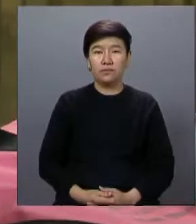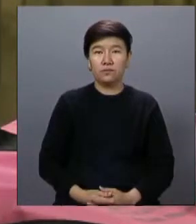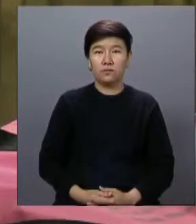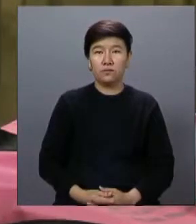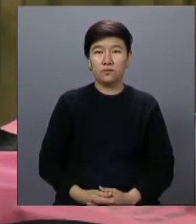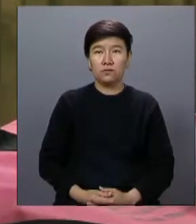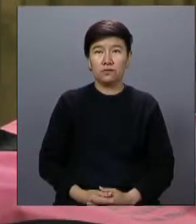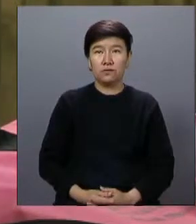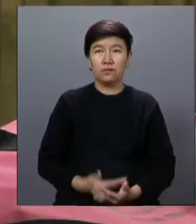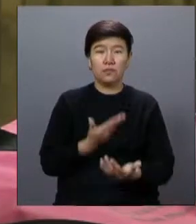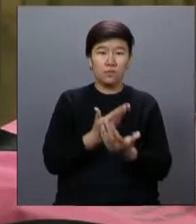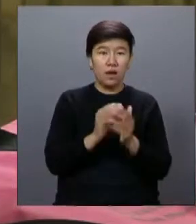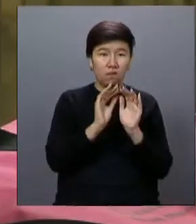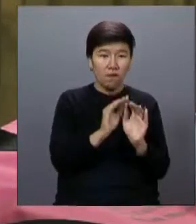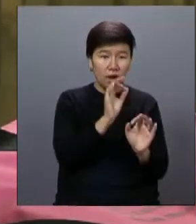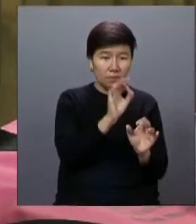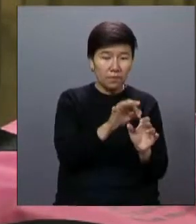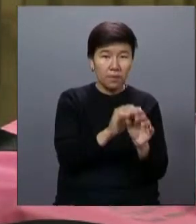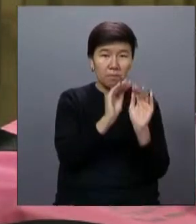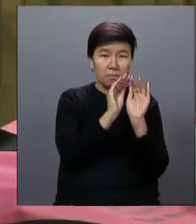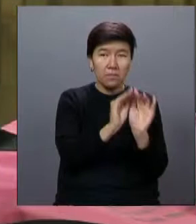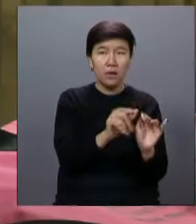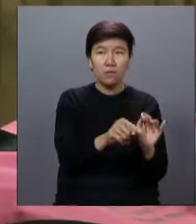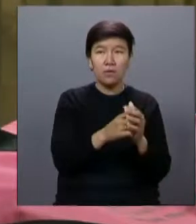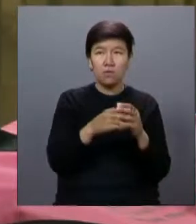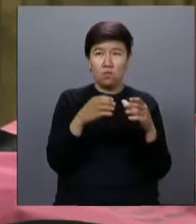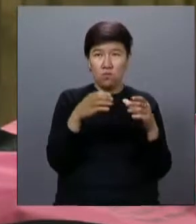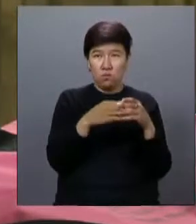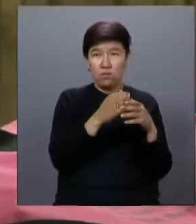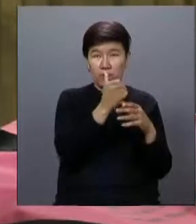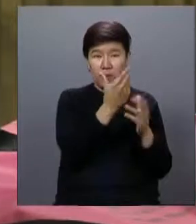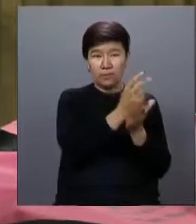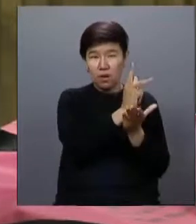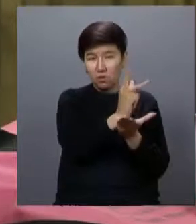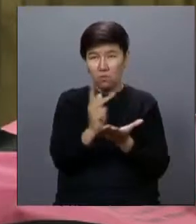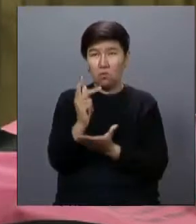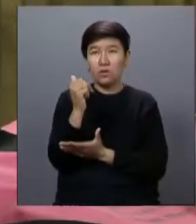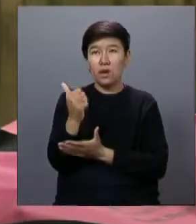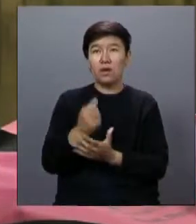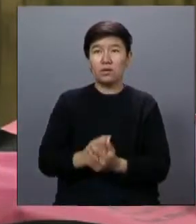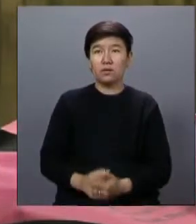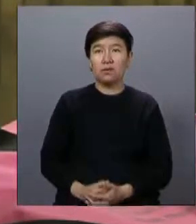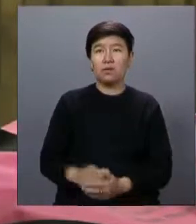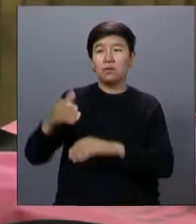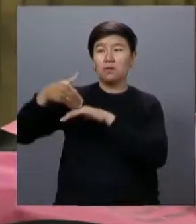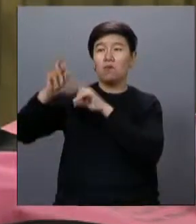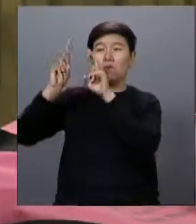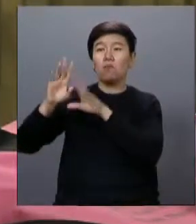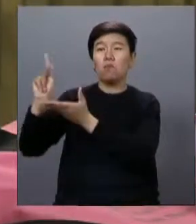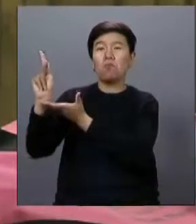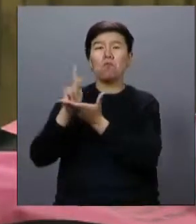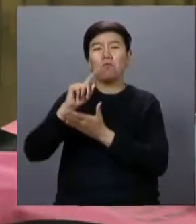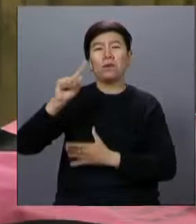ปุ๊บนี่ถ้ากลุ่มนี้มีเงินเยอะแต่ก็สามารถที่จะกู้ได้โดยเราไม่ต้องไปกู้เงินนอกระบบจากภายนอกม